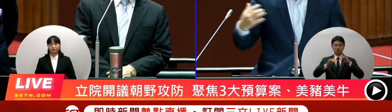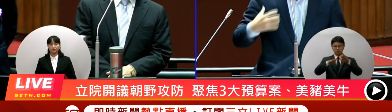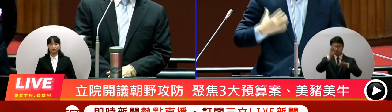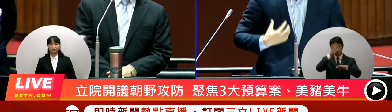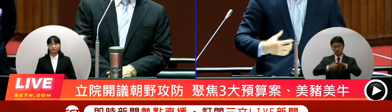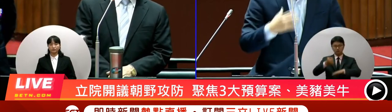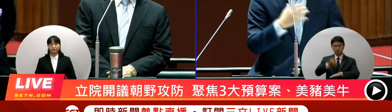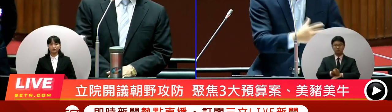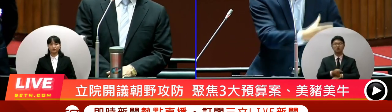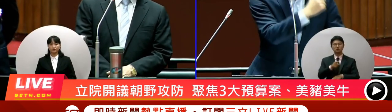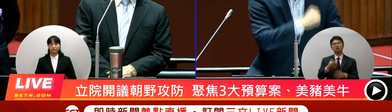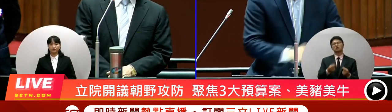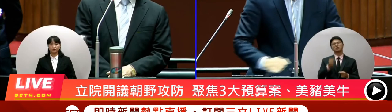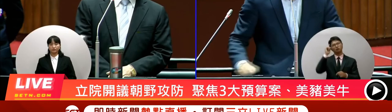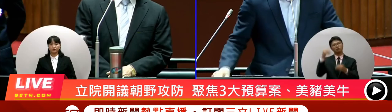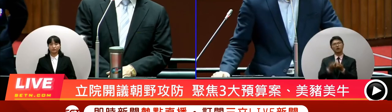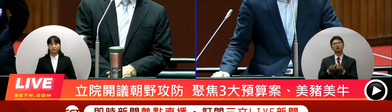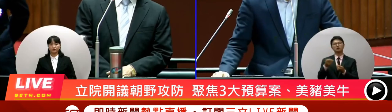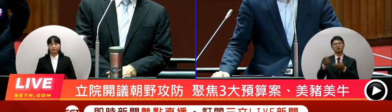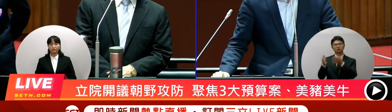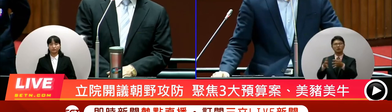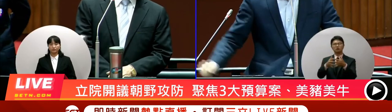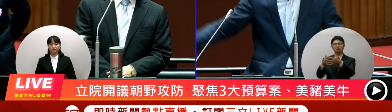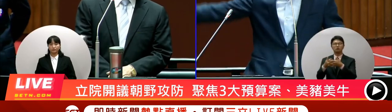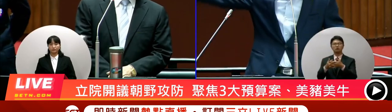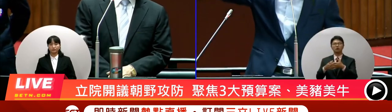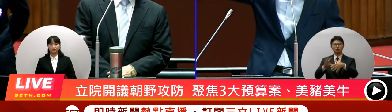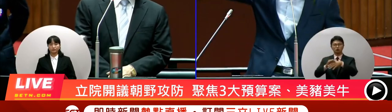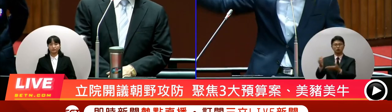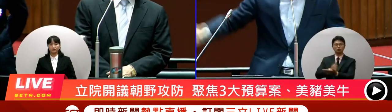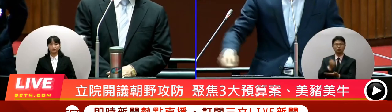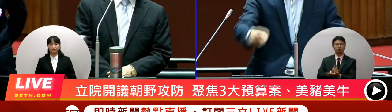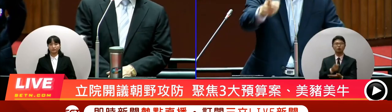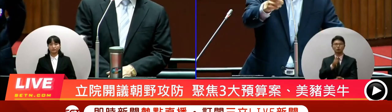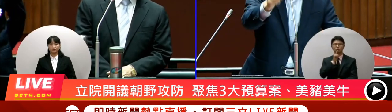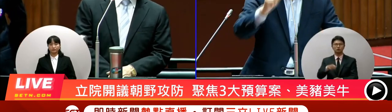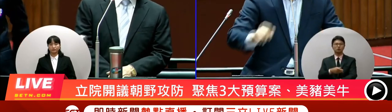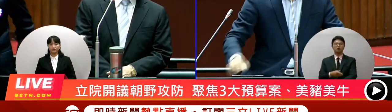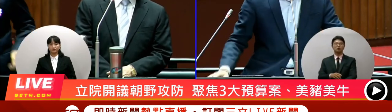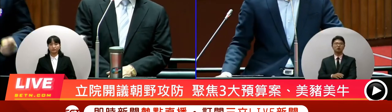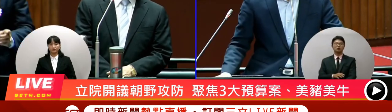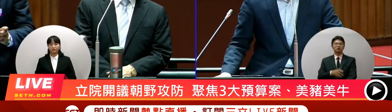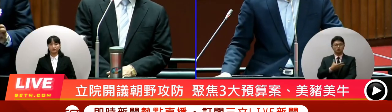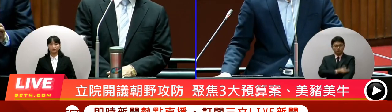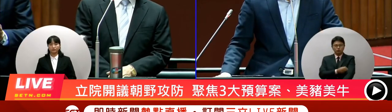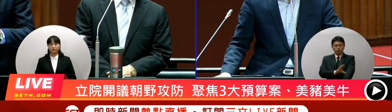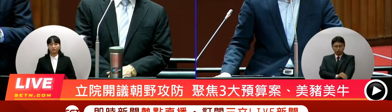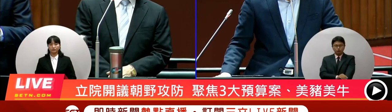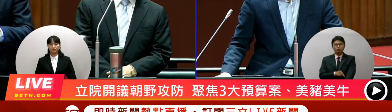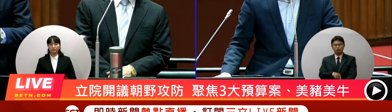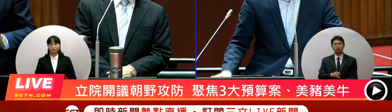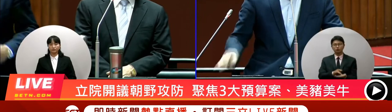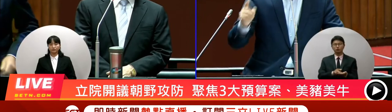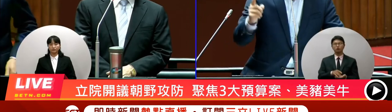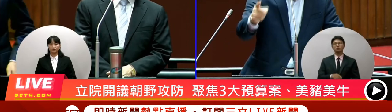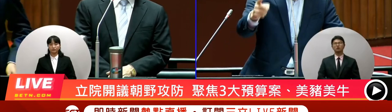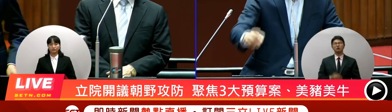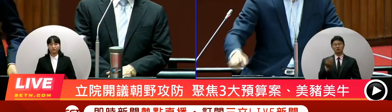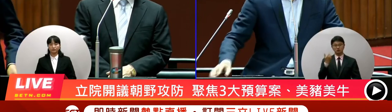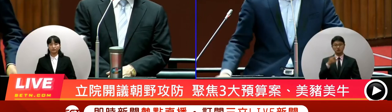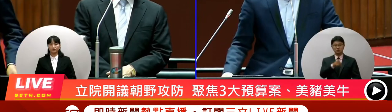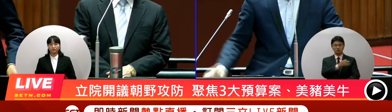接受我们反对瘦肉精的政策。当时陈吉仲，诸位，你还在农委会，你是副主委，全